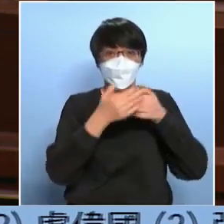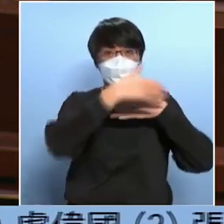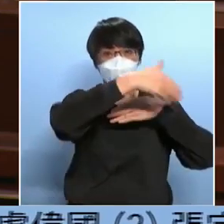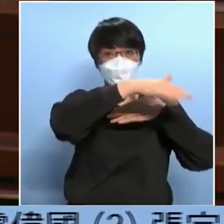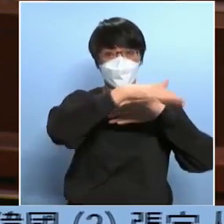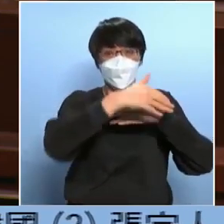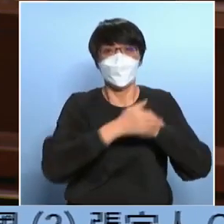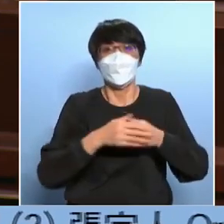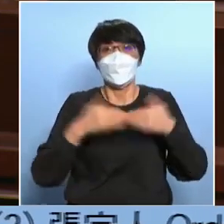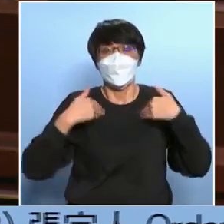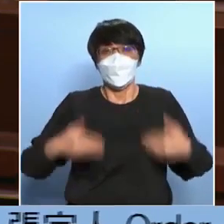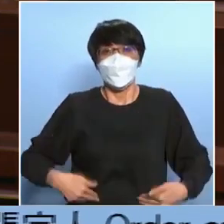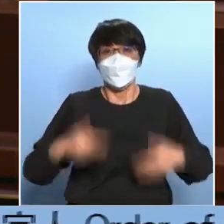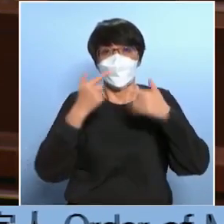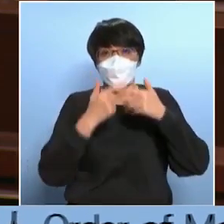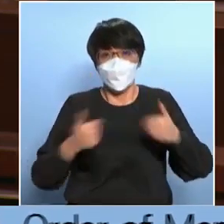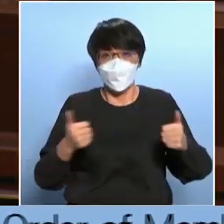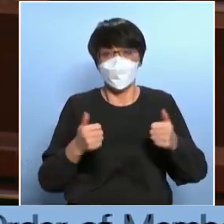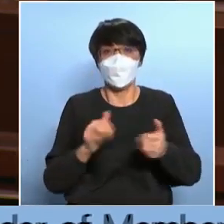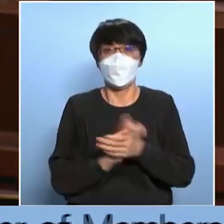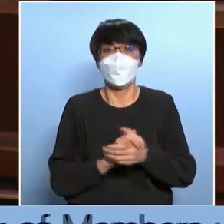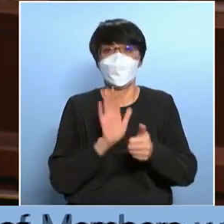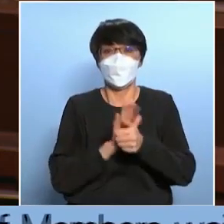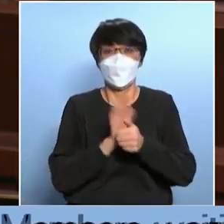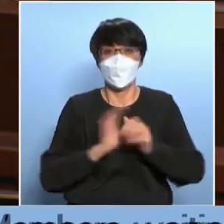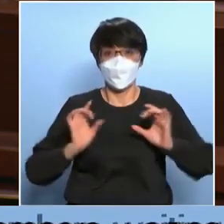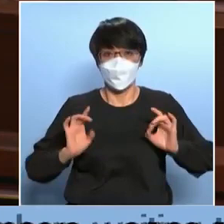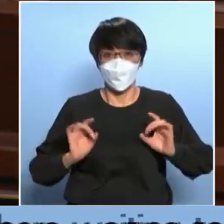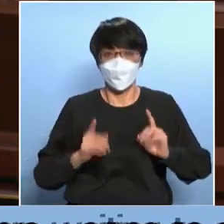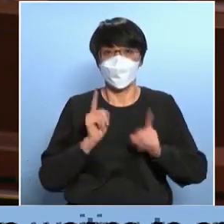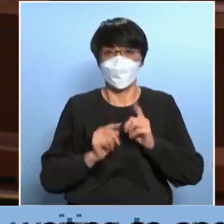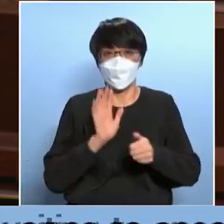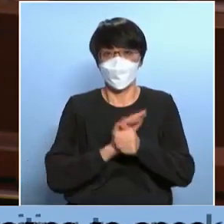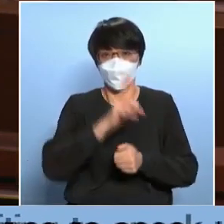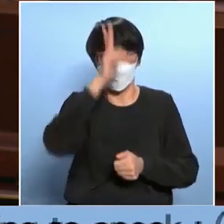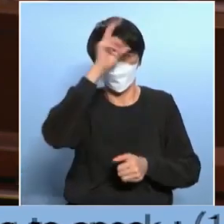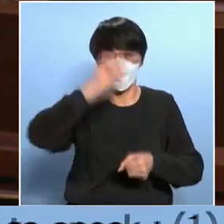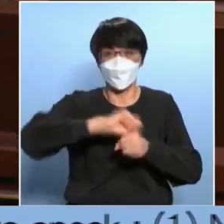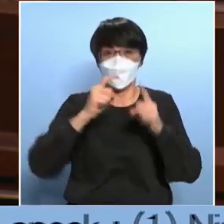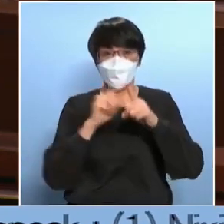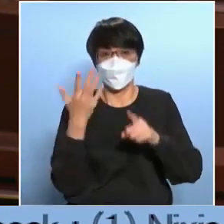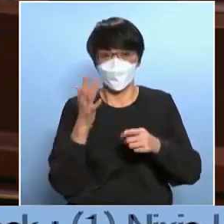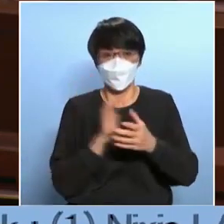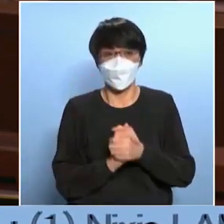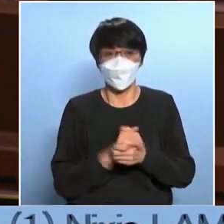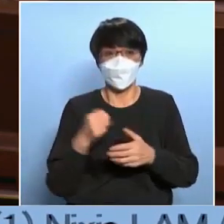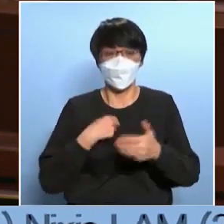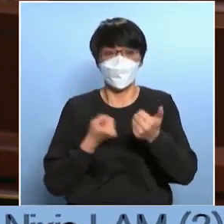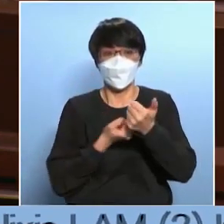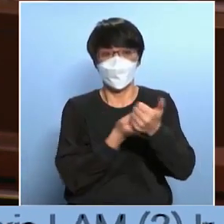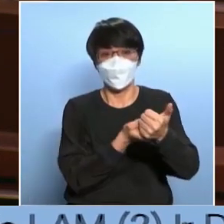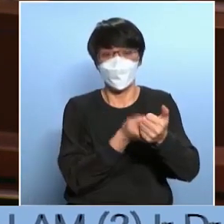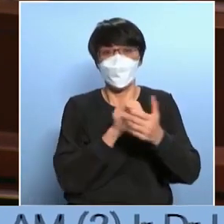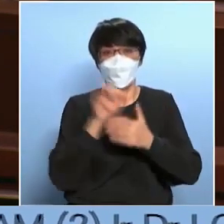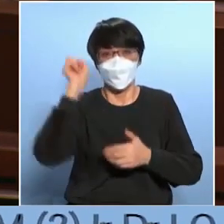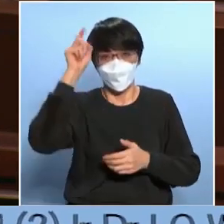嘅牙醫咧，係為我哋醫管局或者私人機構咧增加多啲人手嘅。所以我會支持